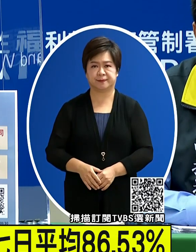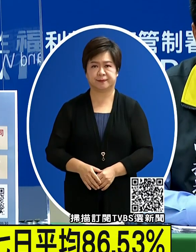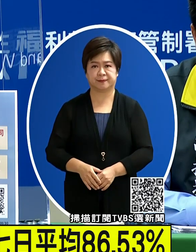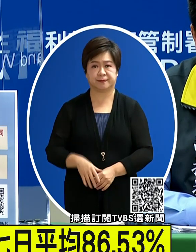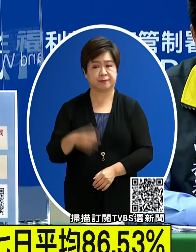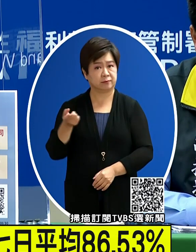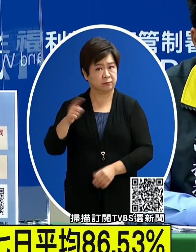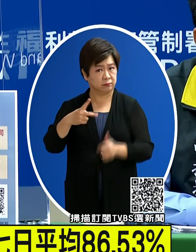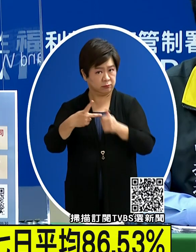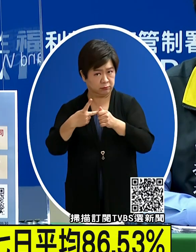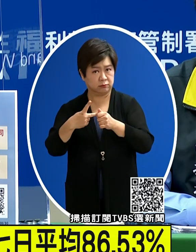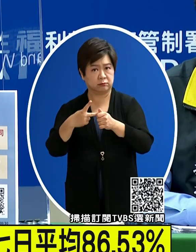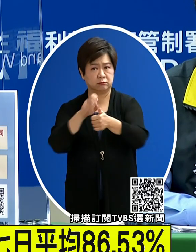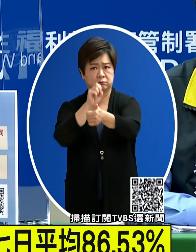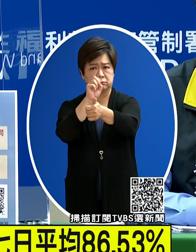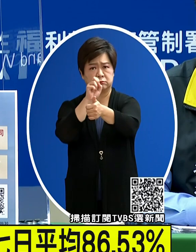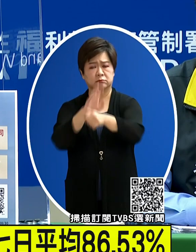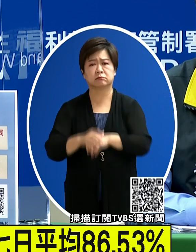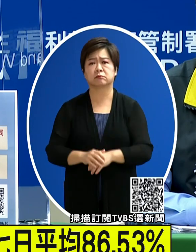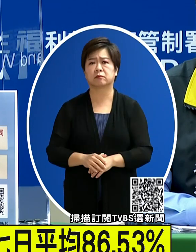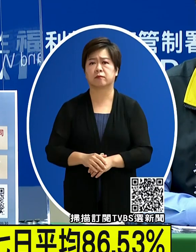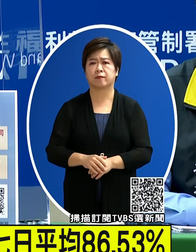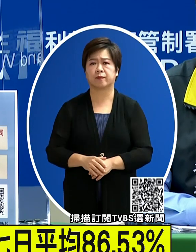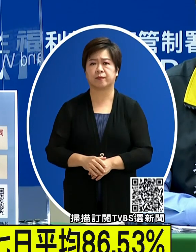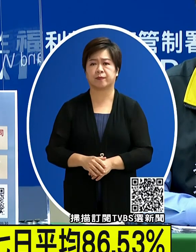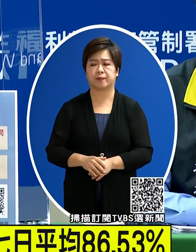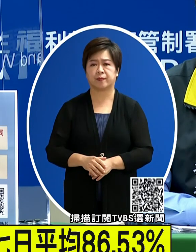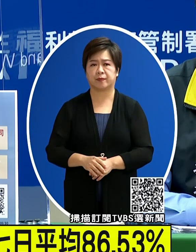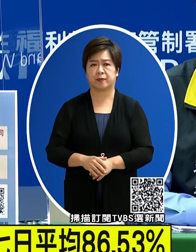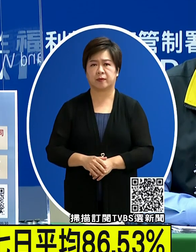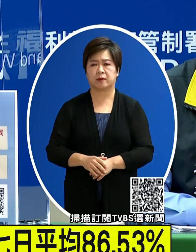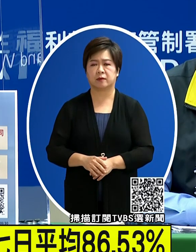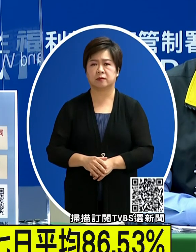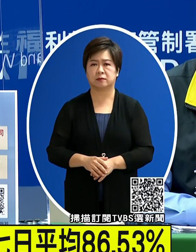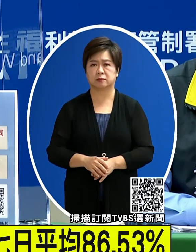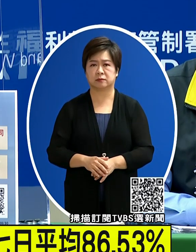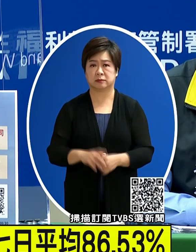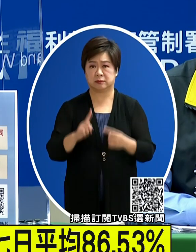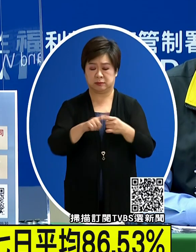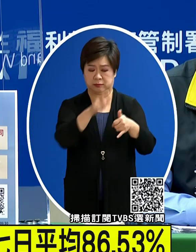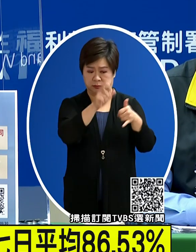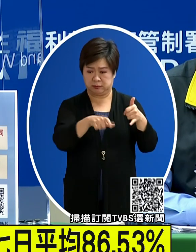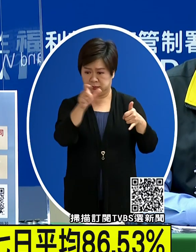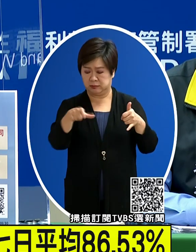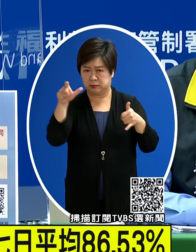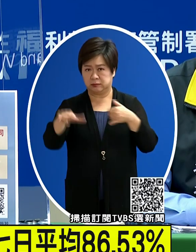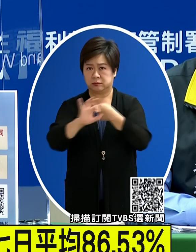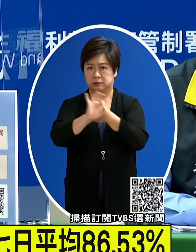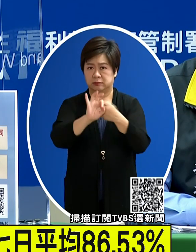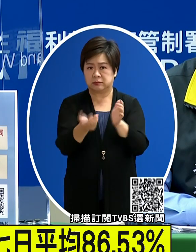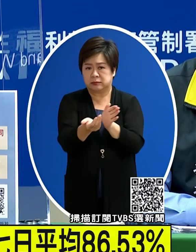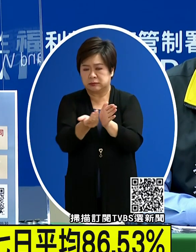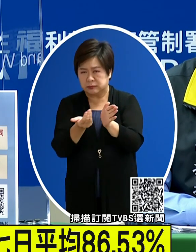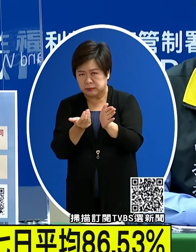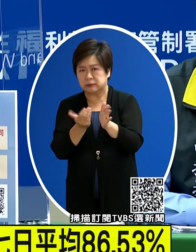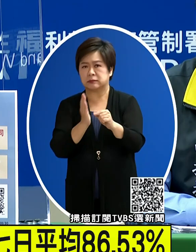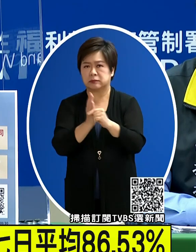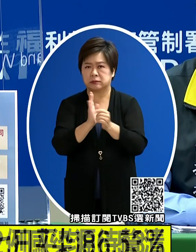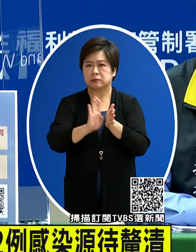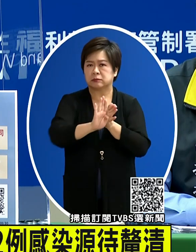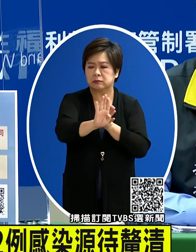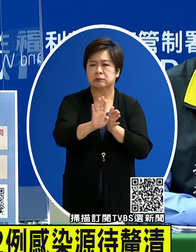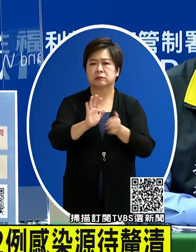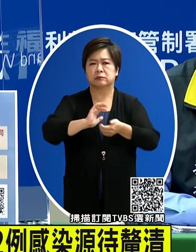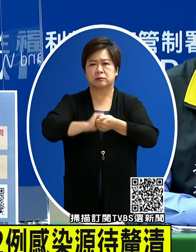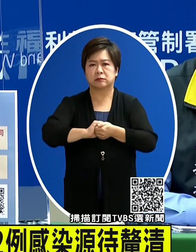第二，大家要清楚，就是说其实每一个哈。这个临床的试验它都从临床前到临床的试验，那都根